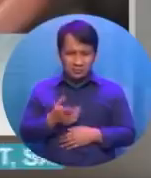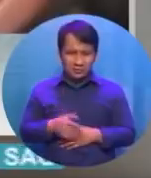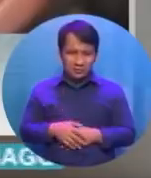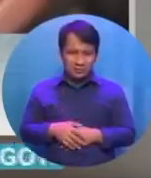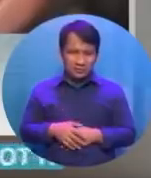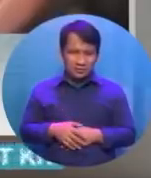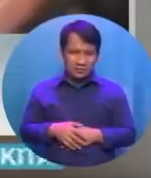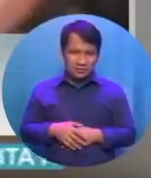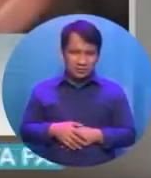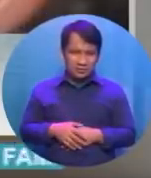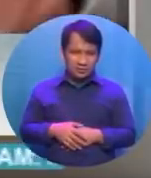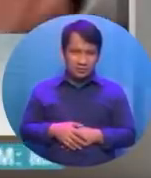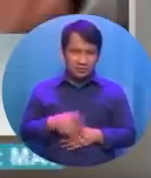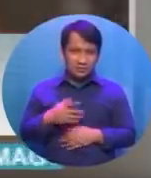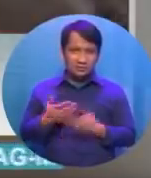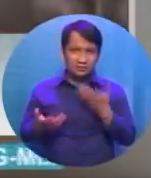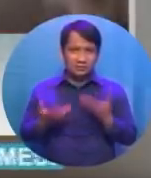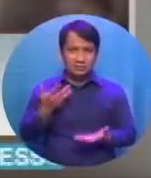May sakit po.